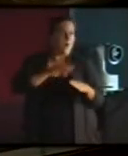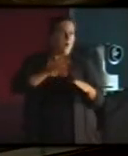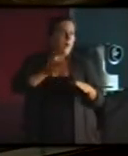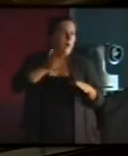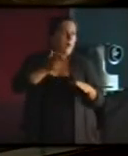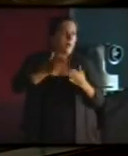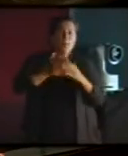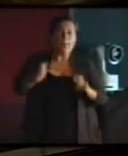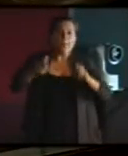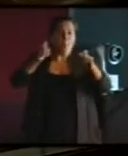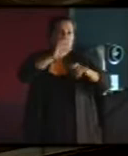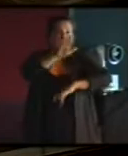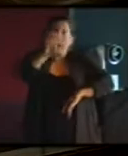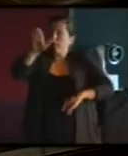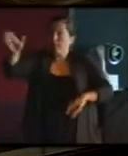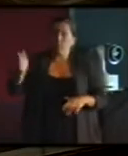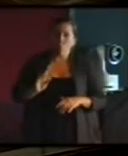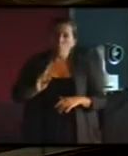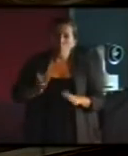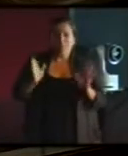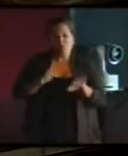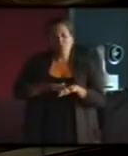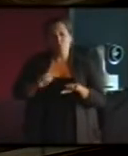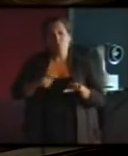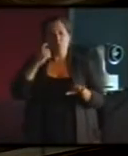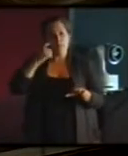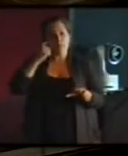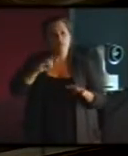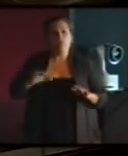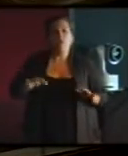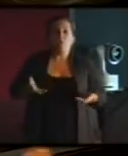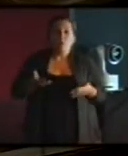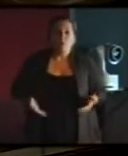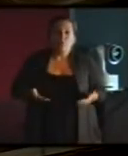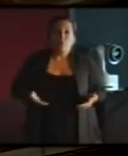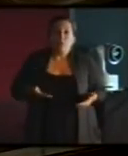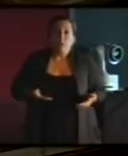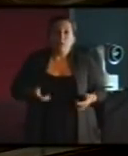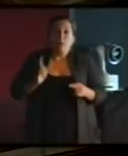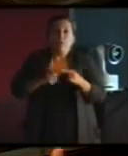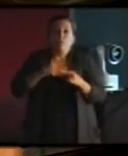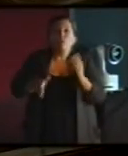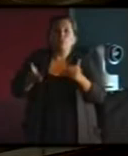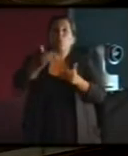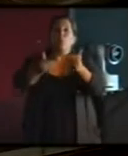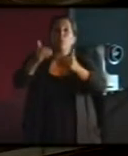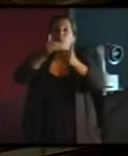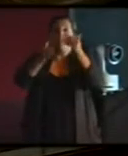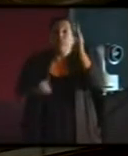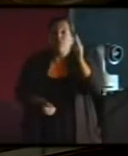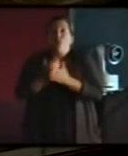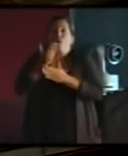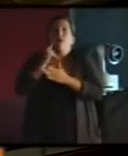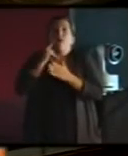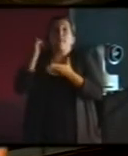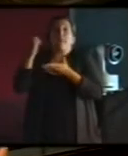et de bâtiment donné, on peut peut-être réfléchir à la façon dont aujourd'hui ce qu'on construit neuf peut devenir le patrimoine de